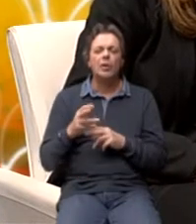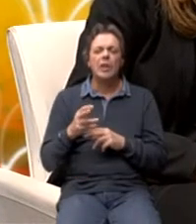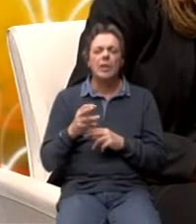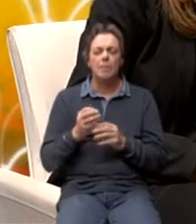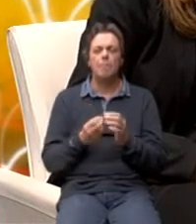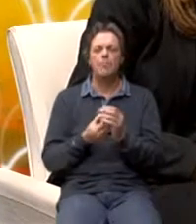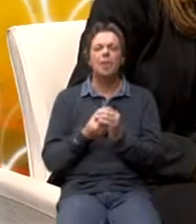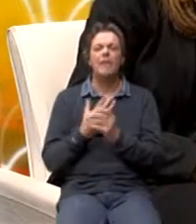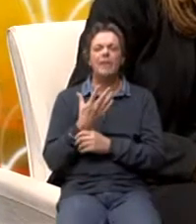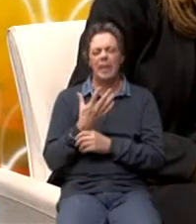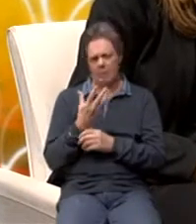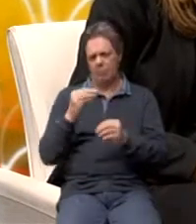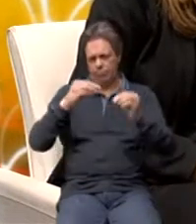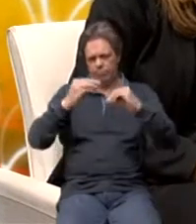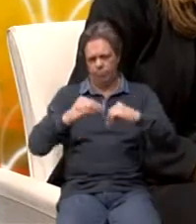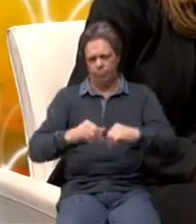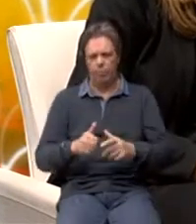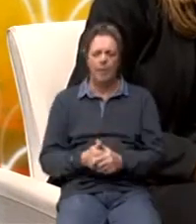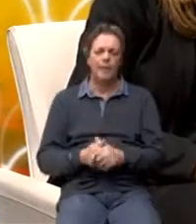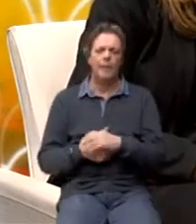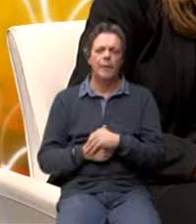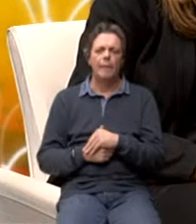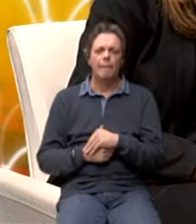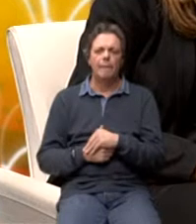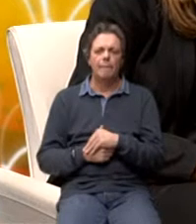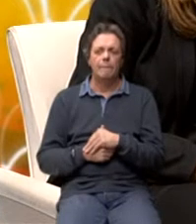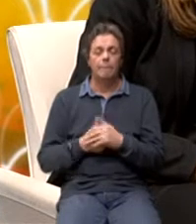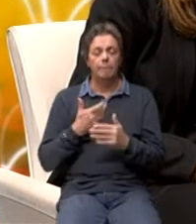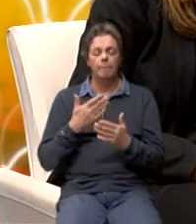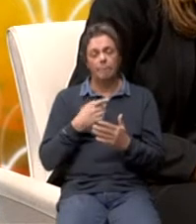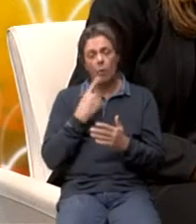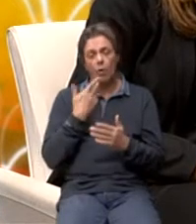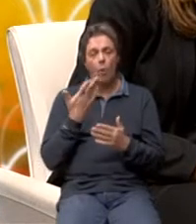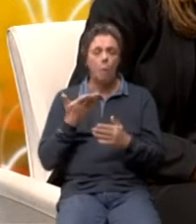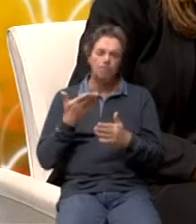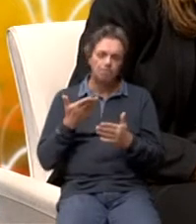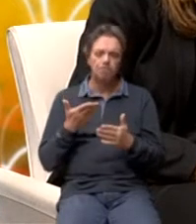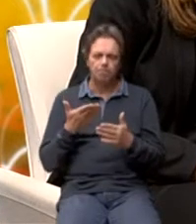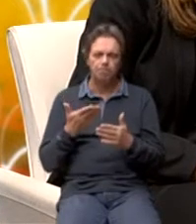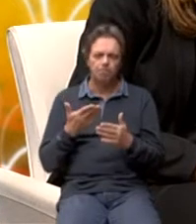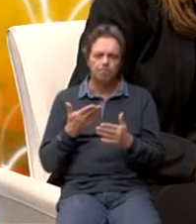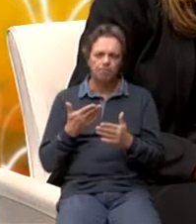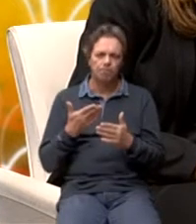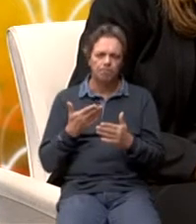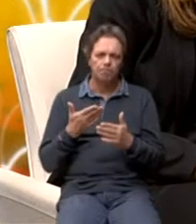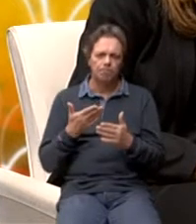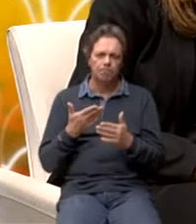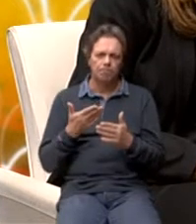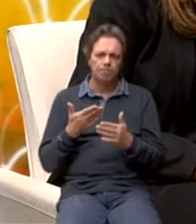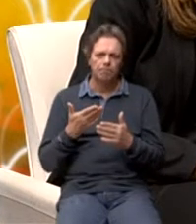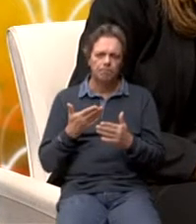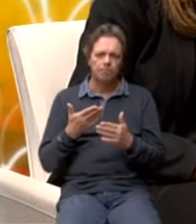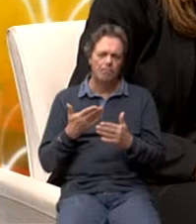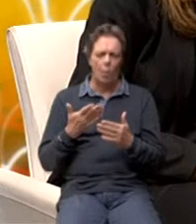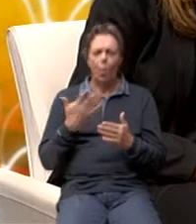ekološki proizvedenih sirovina ugrađeno unutra. Sad govorimo o složenim proizvodima. Do sad smo govorili o jednostavnim. 5% u